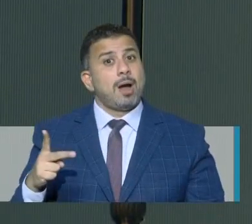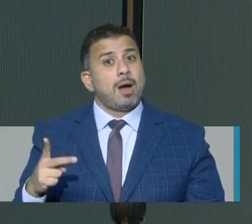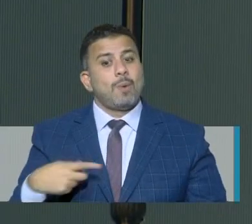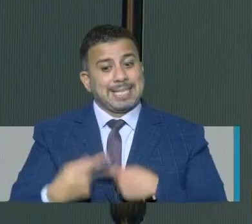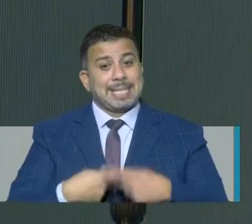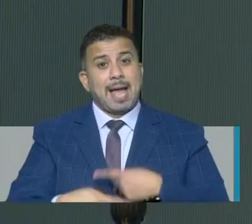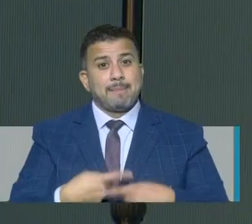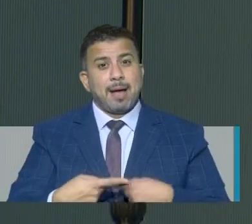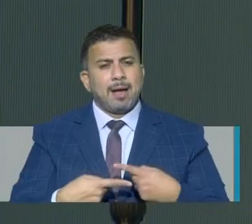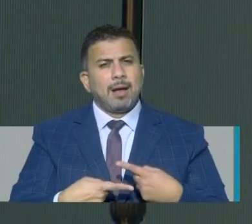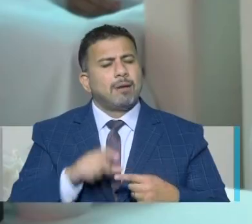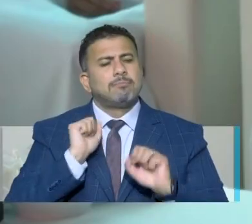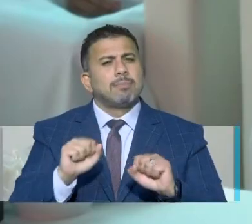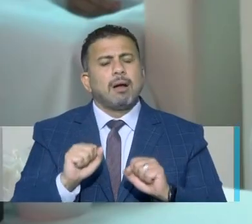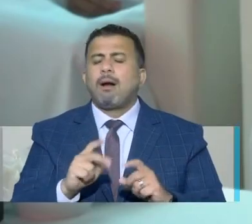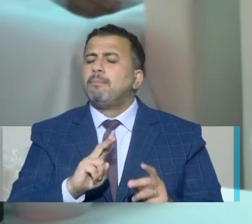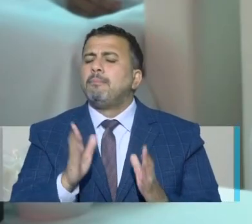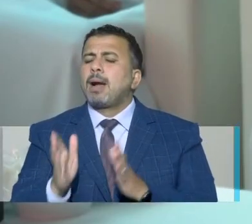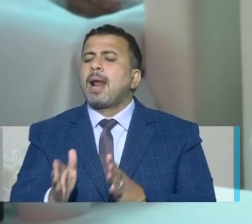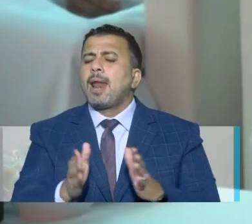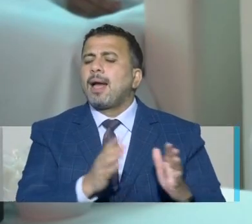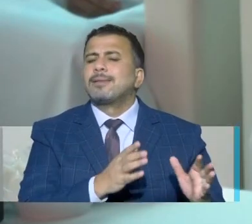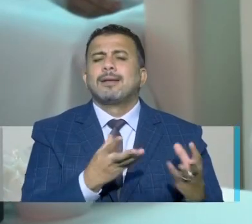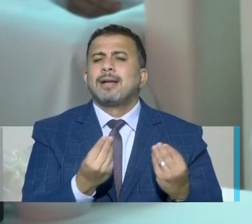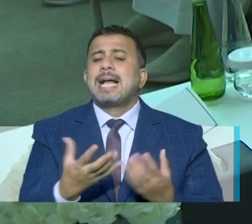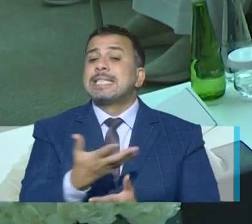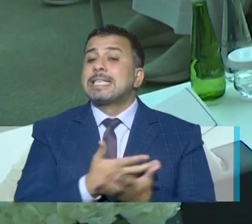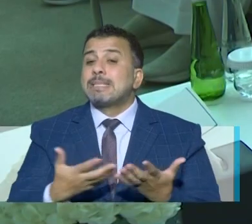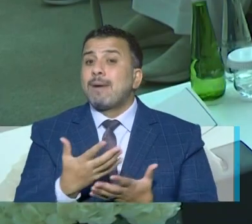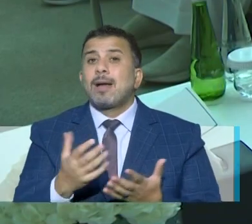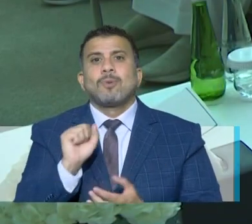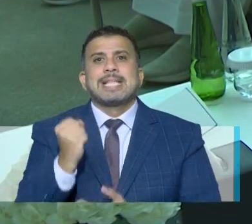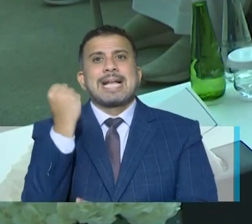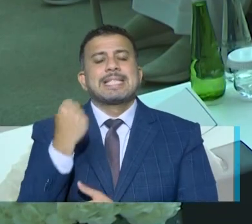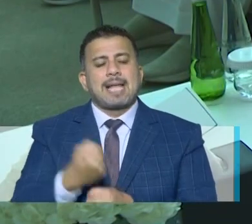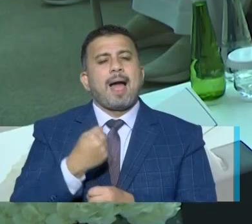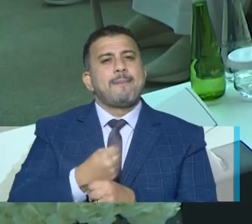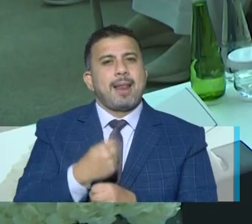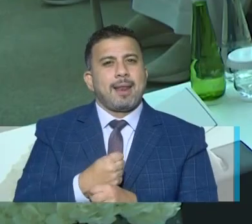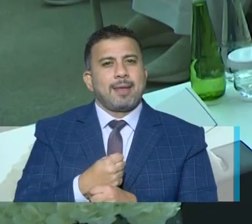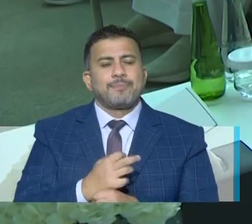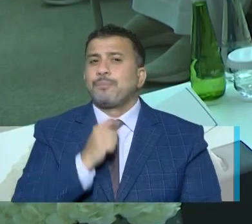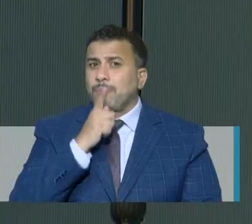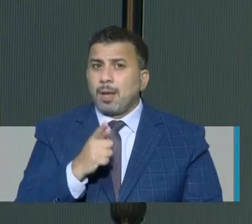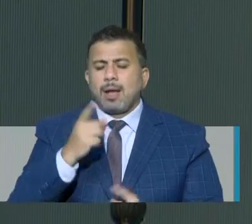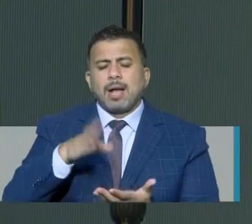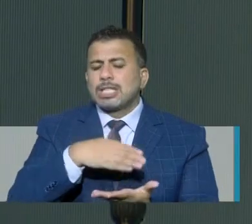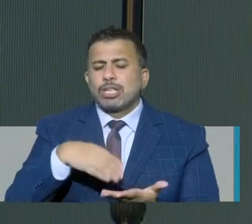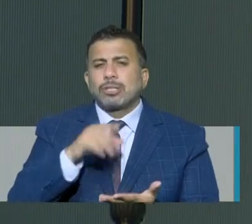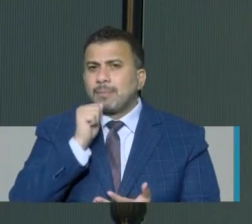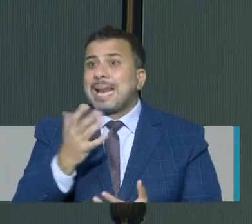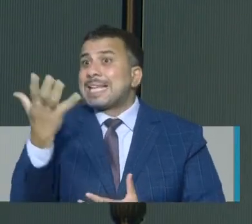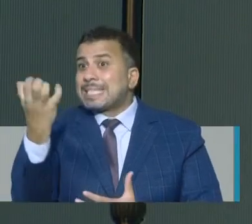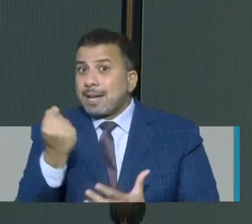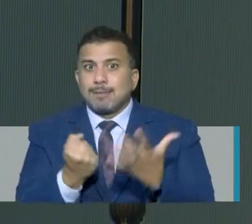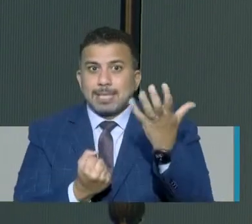والاستدامه وتوفير مجالات عده للاستثمار وتاسيس الاعمال وبناء علاقات استراتيجيه نستقطب